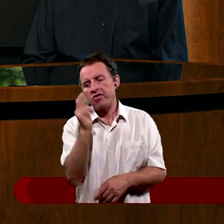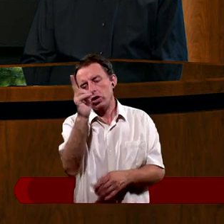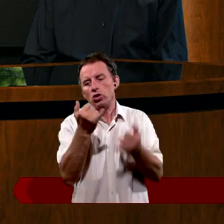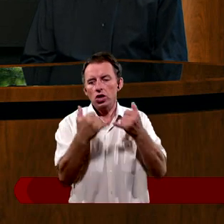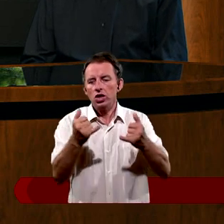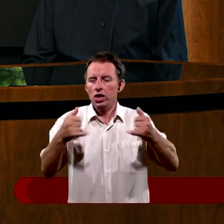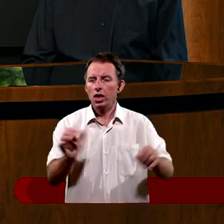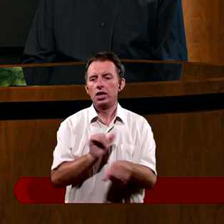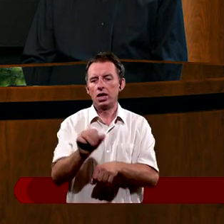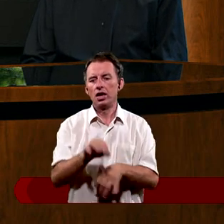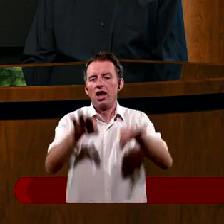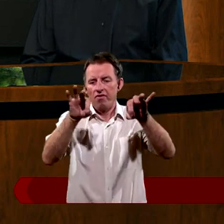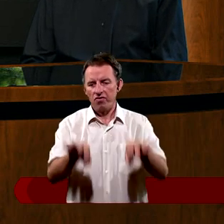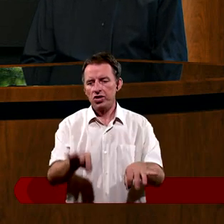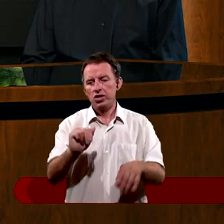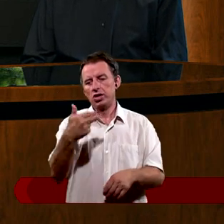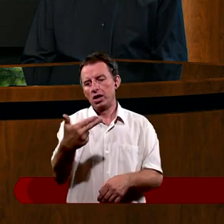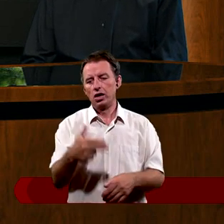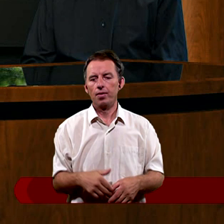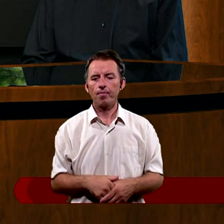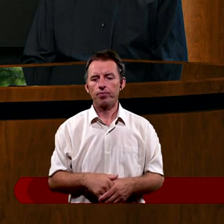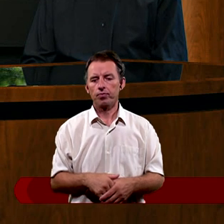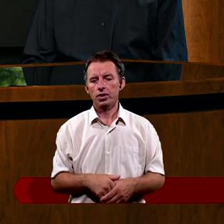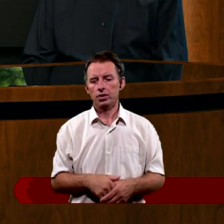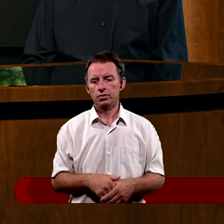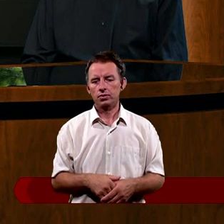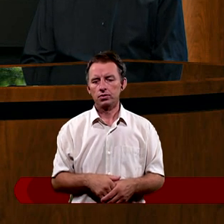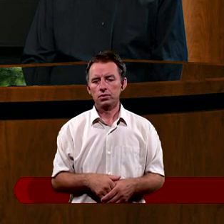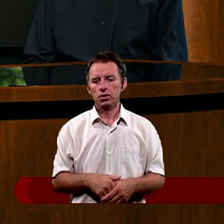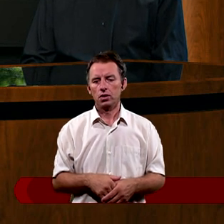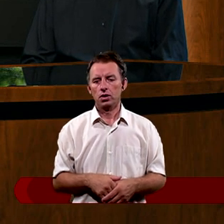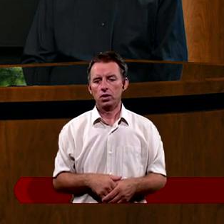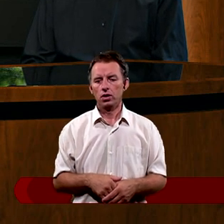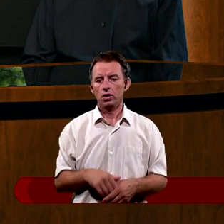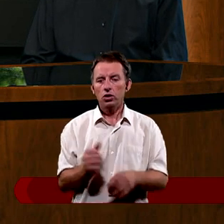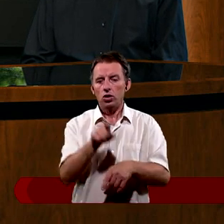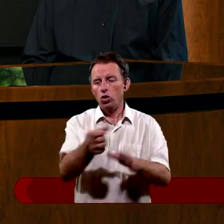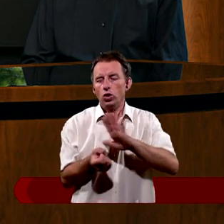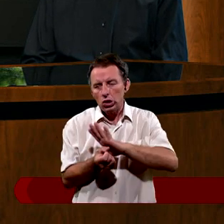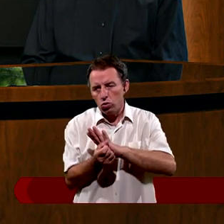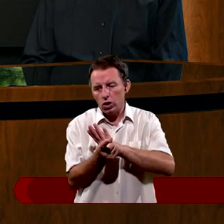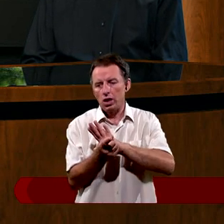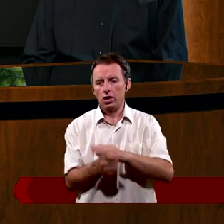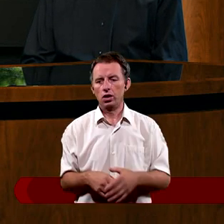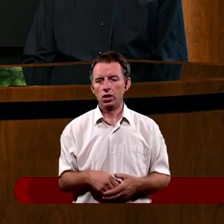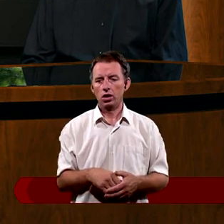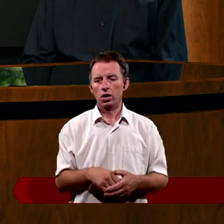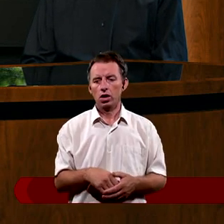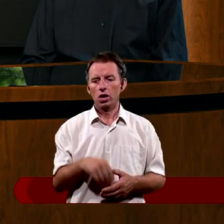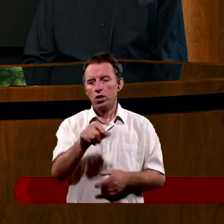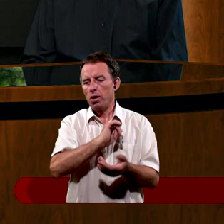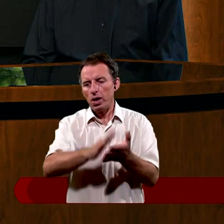Zawsze ktoś inny jest winien. Również to jest skutek. Również dotyczyło